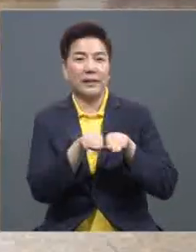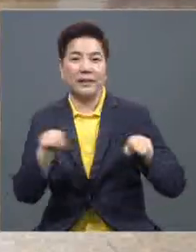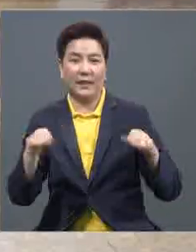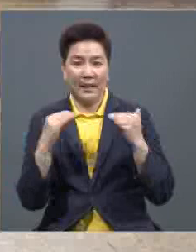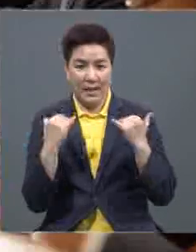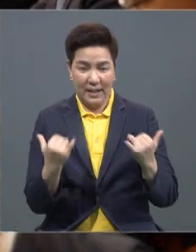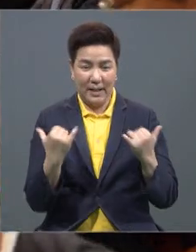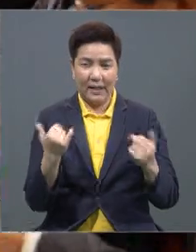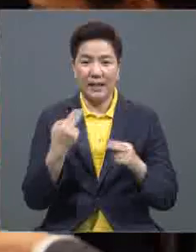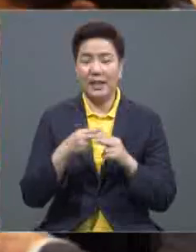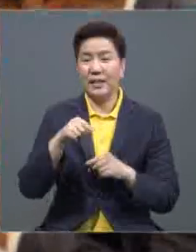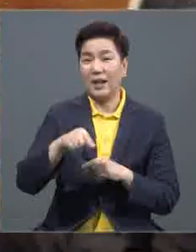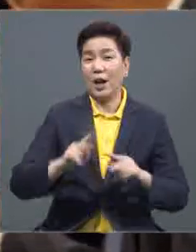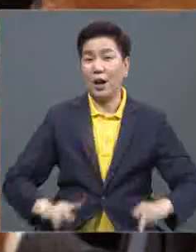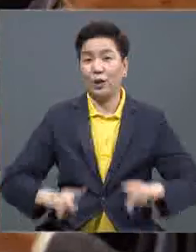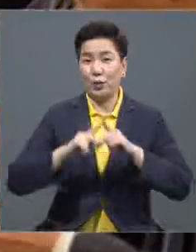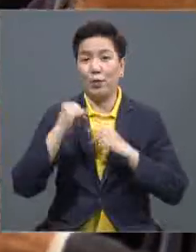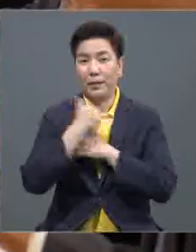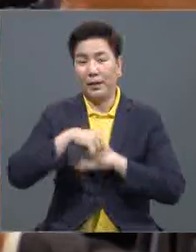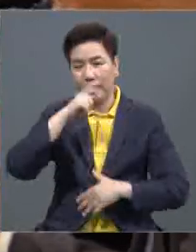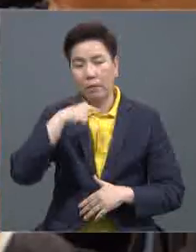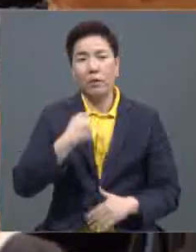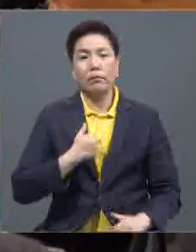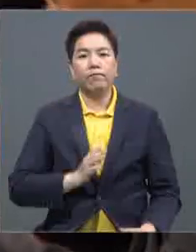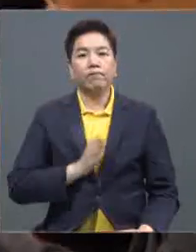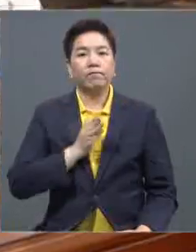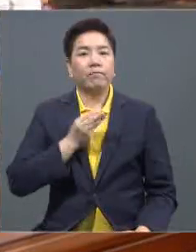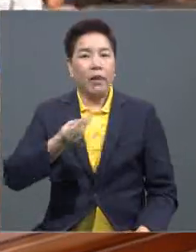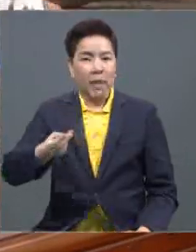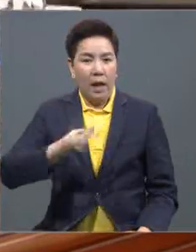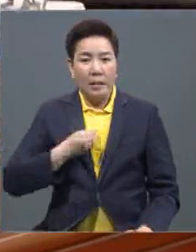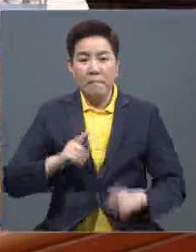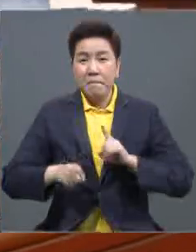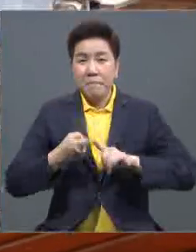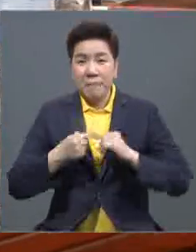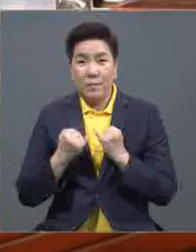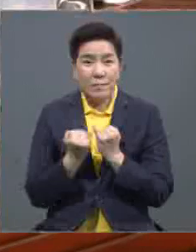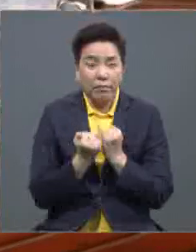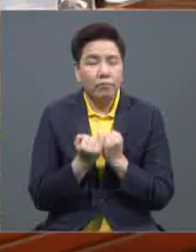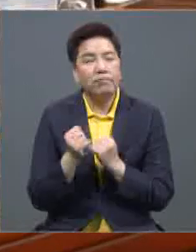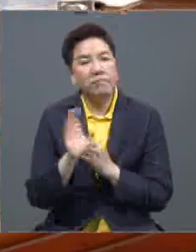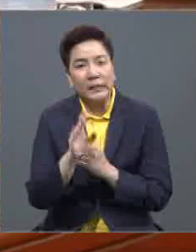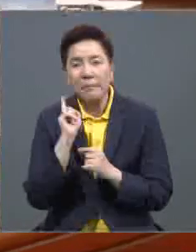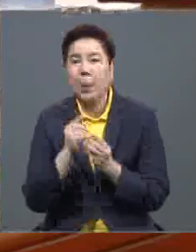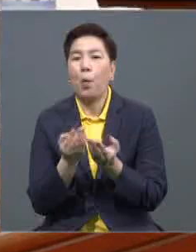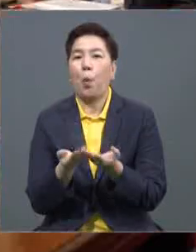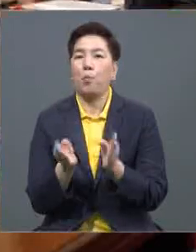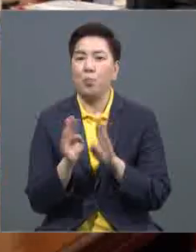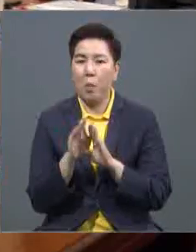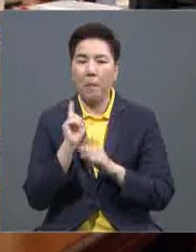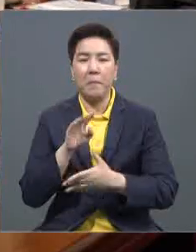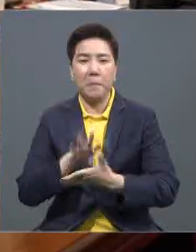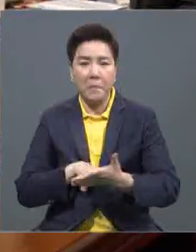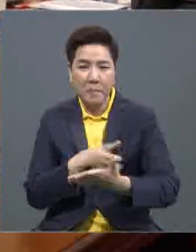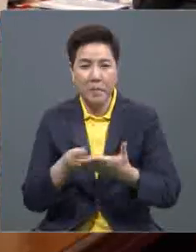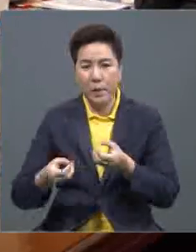ทางด้านนายมารบอกนะคะว่ารู้สึกเป็นเกียรติและมองว่าไทยกับจีนไม่ใช่แค่ครอบครัวค่ะแต่ว่ายังเป็นหุ้นส่วนยุทธศาสตร์